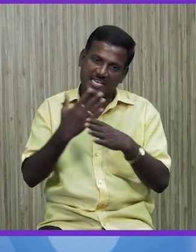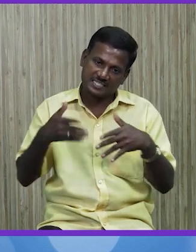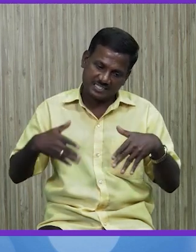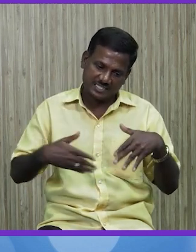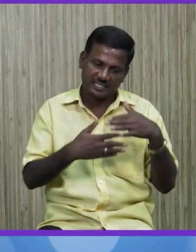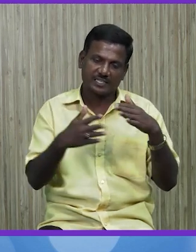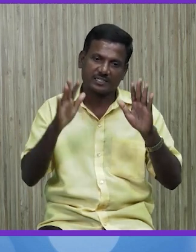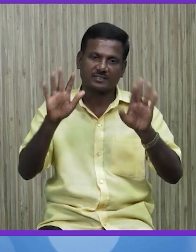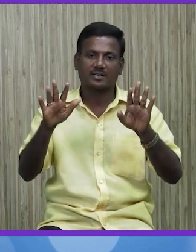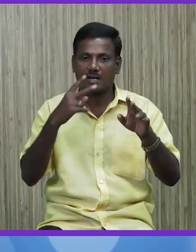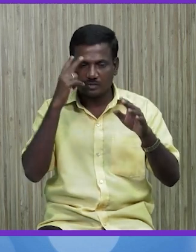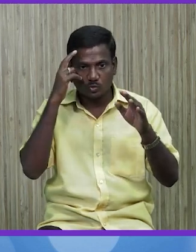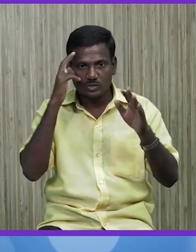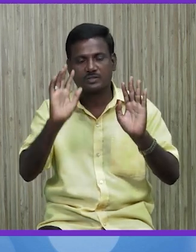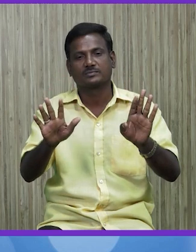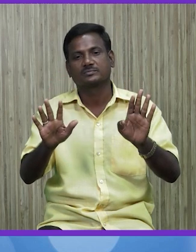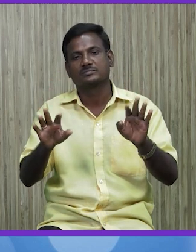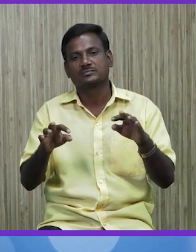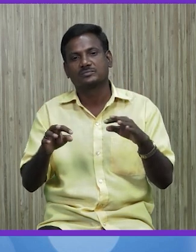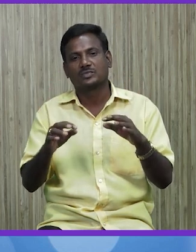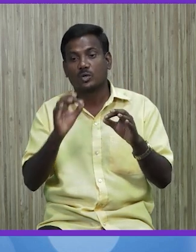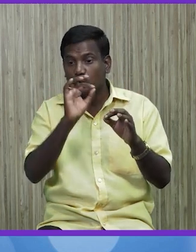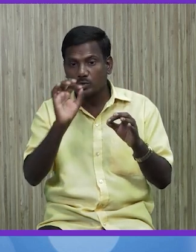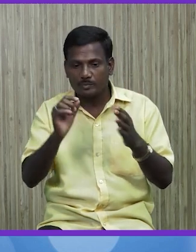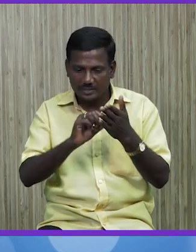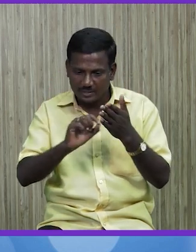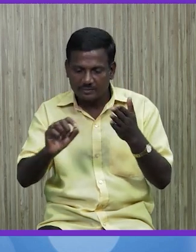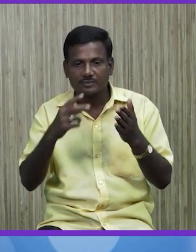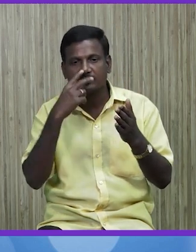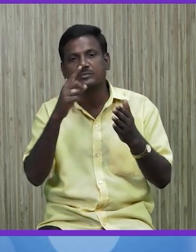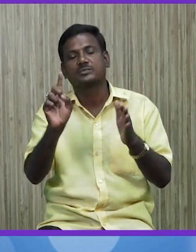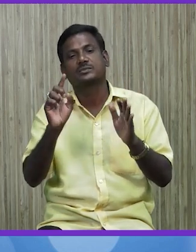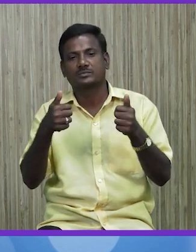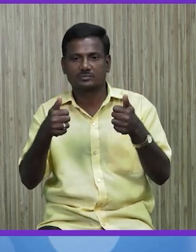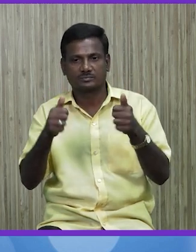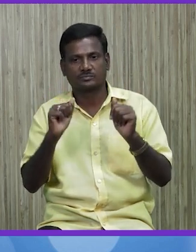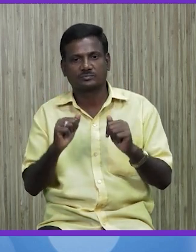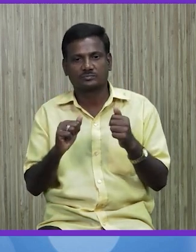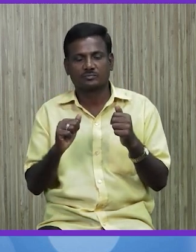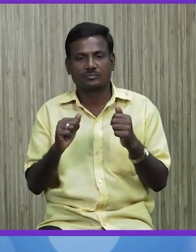என்பதை நாம் ஒரு குருப்பேட்டில் குருப்பிடுவோமா